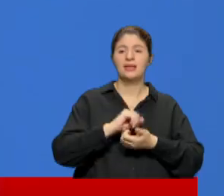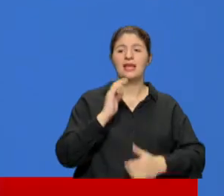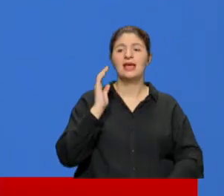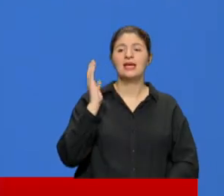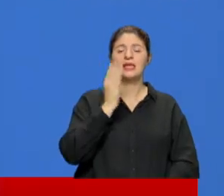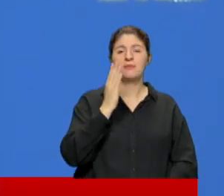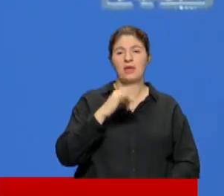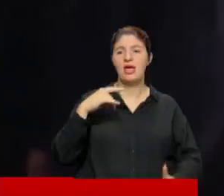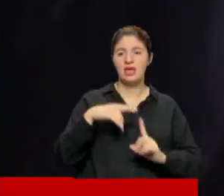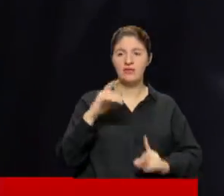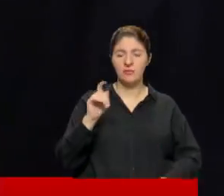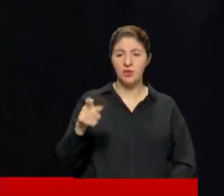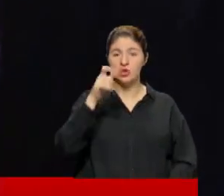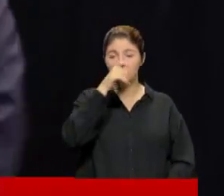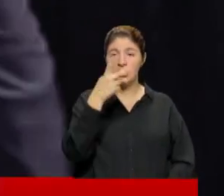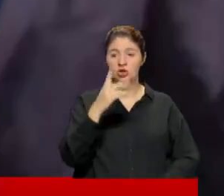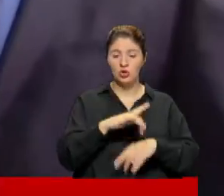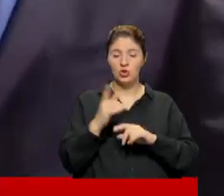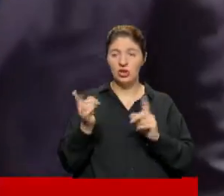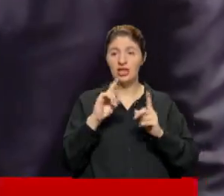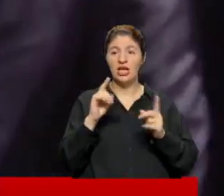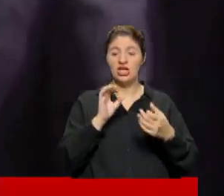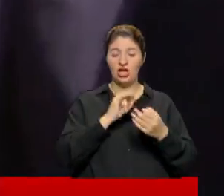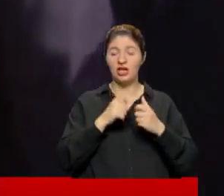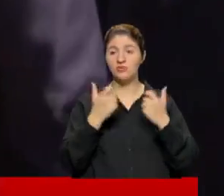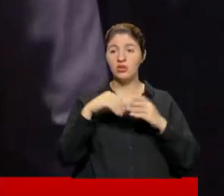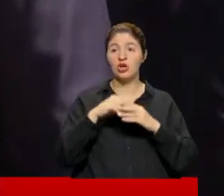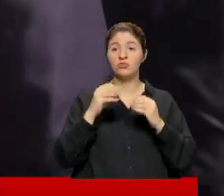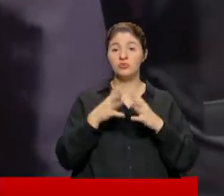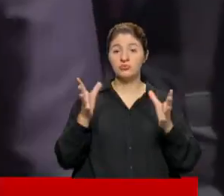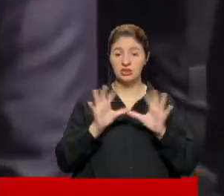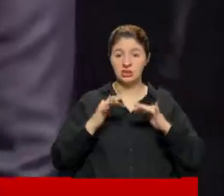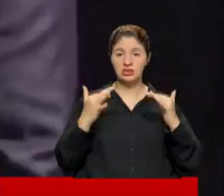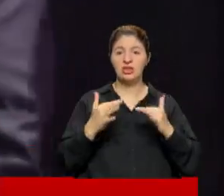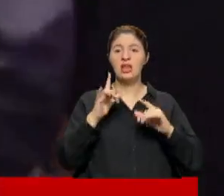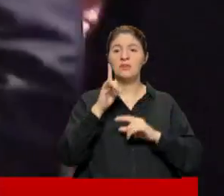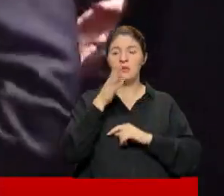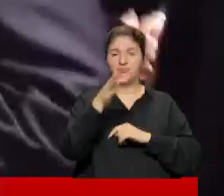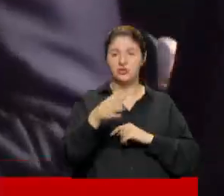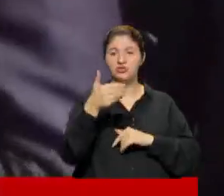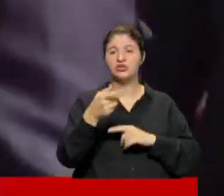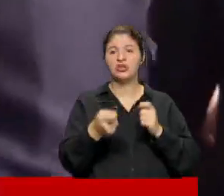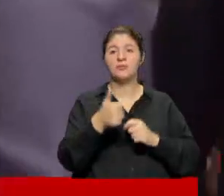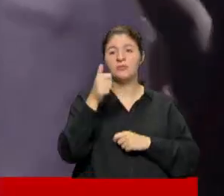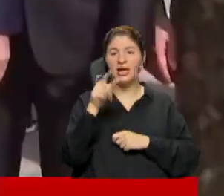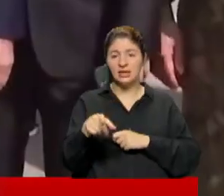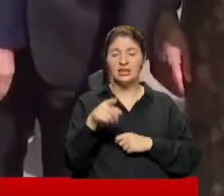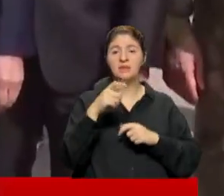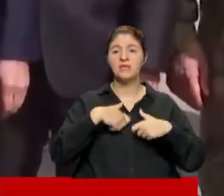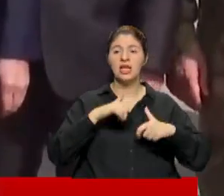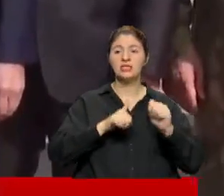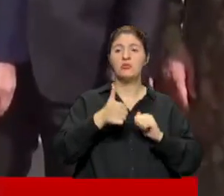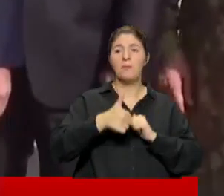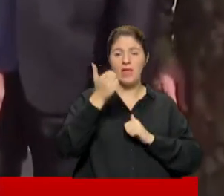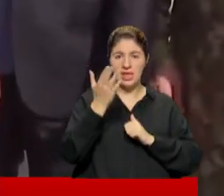gitmeyi hedefliyor Türkiye iki ülke ilişkilerini geliştirmek için geniş bir heyetle Libya'ya çıkarma yaptı Dışişleri Bakanı Mevlüt Çavuşoğlu Milli Savunma